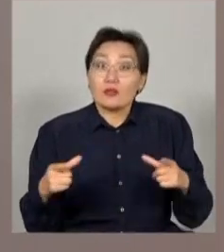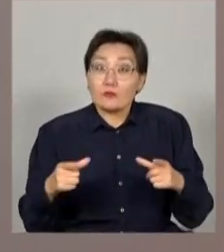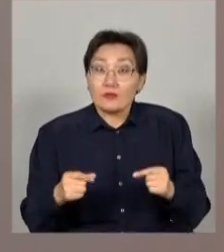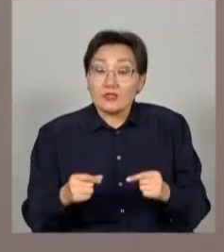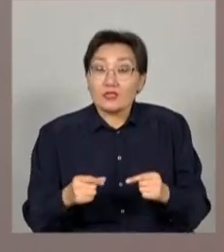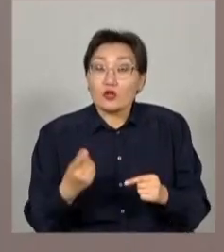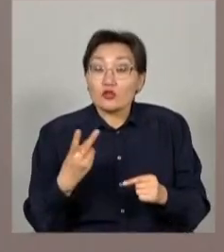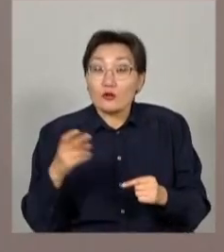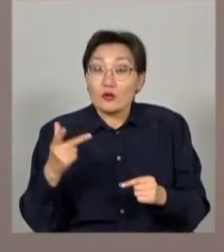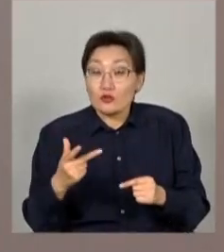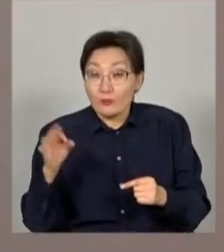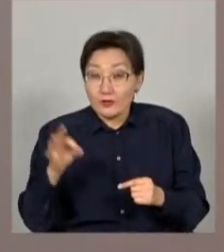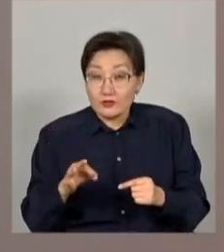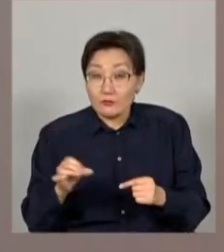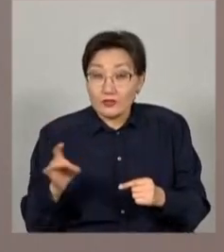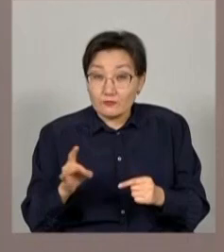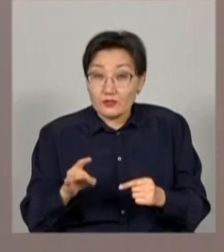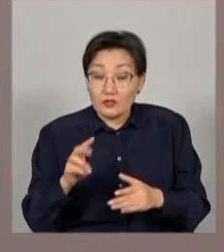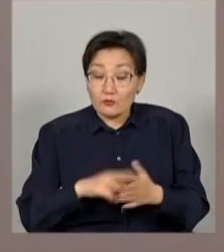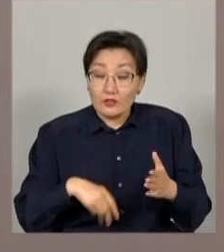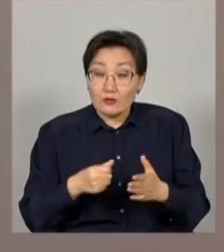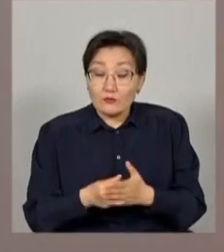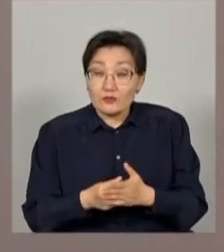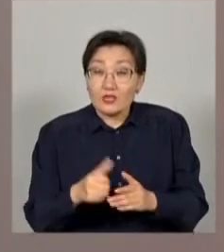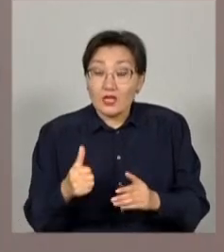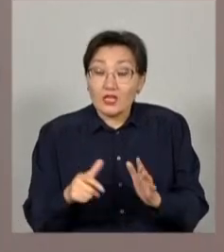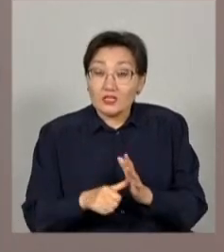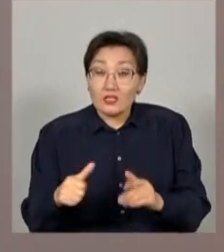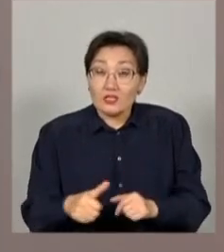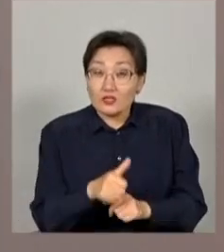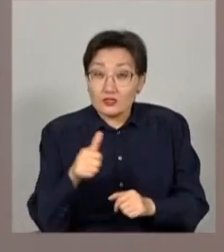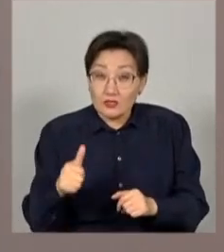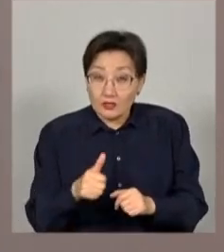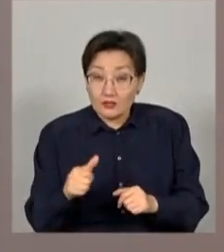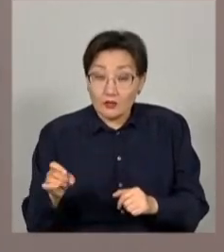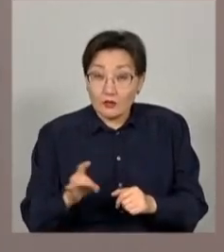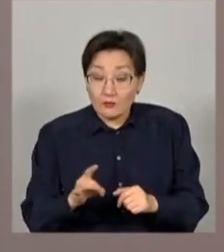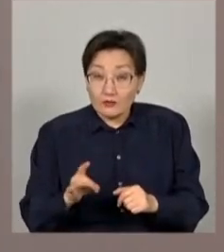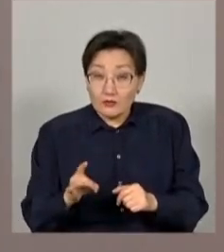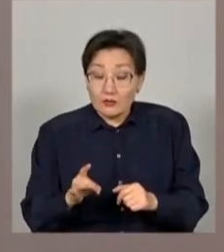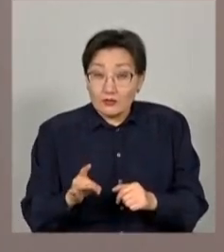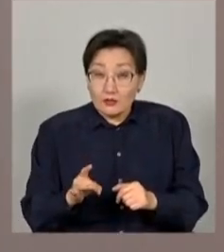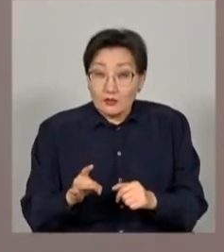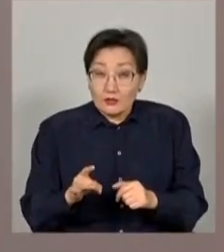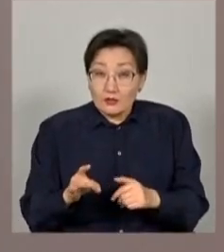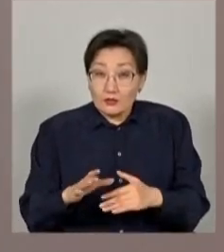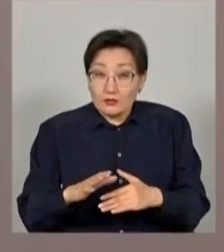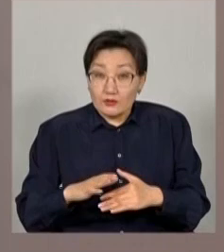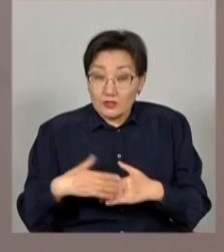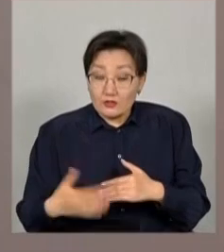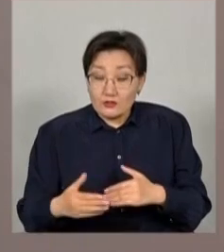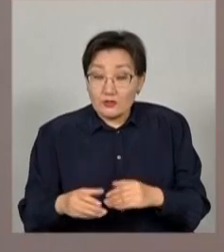төленеді. Пойыз 6 сағаттан артық уақытта кешіктірілсе, мейрамхана вагондарында тегін тамақ беріледі.